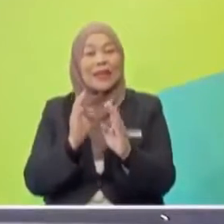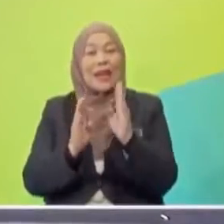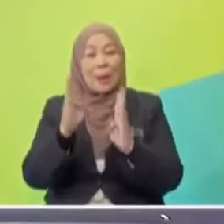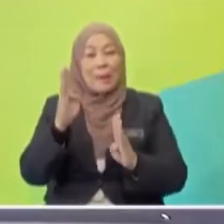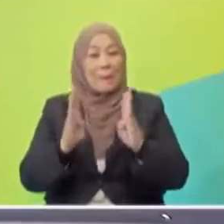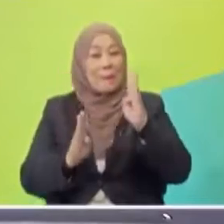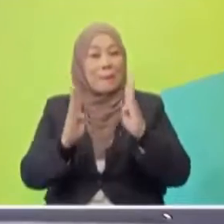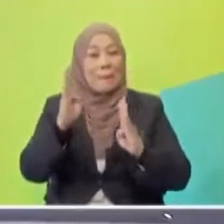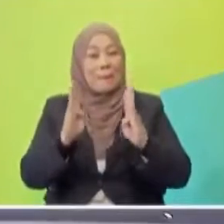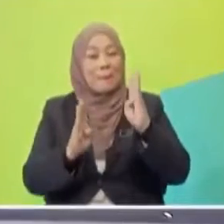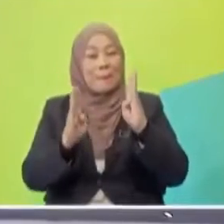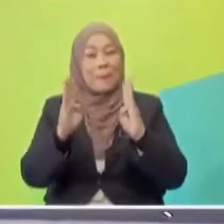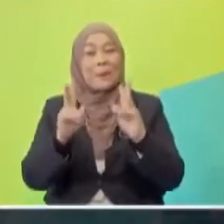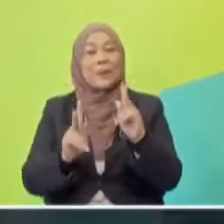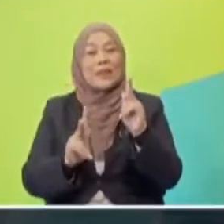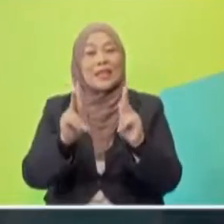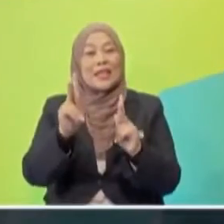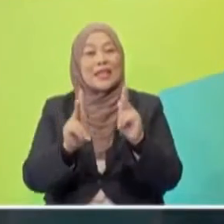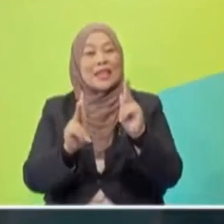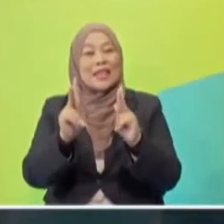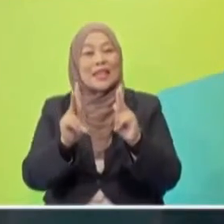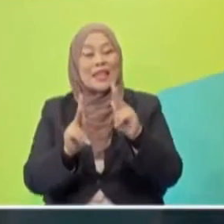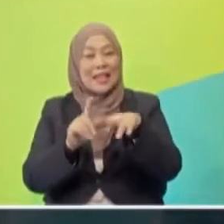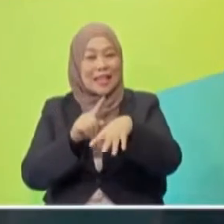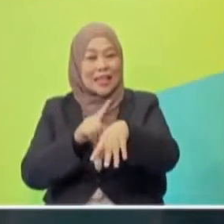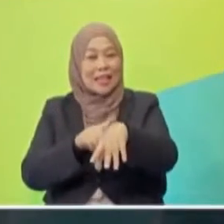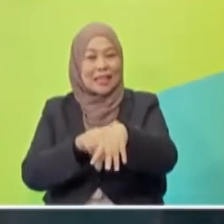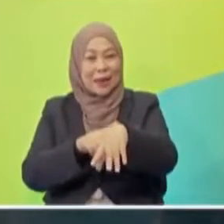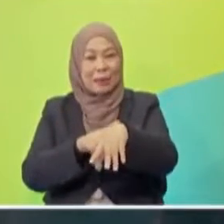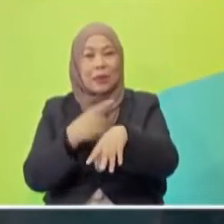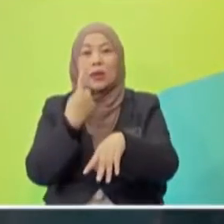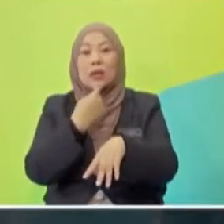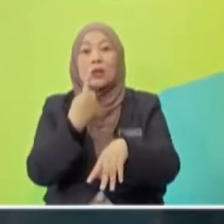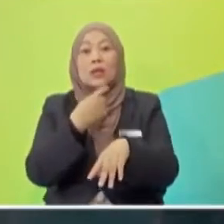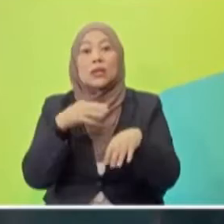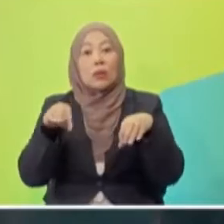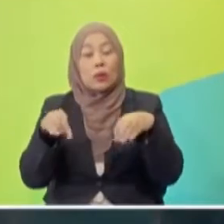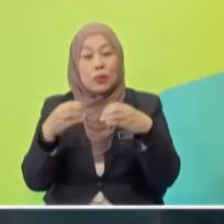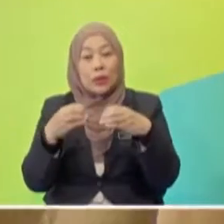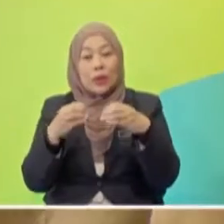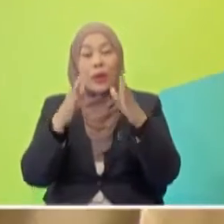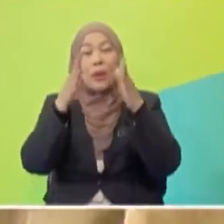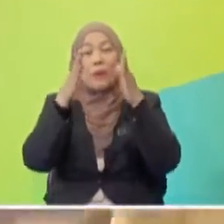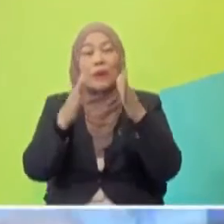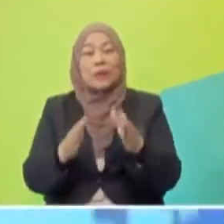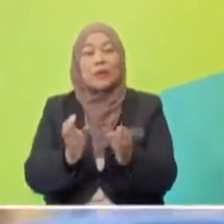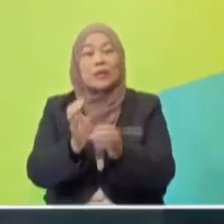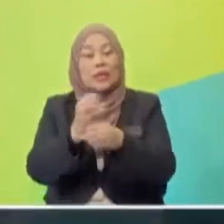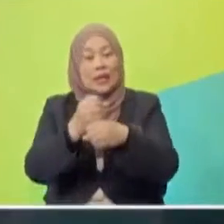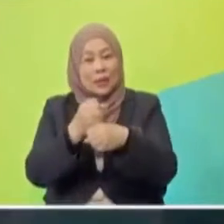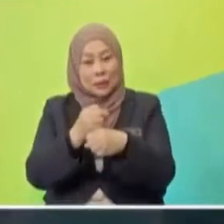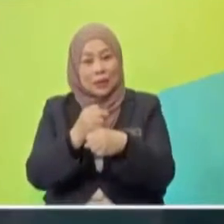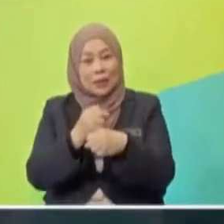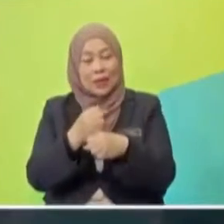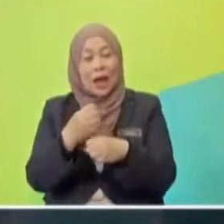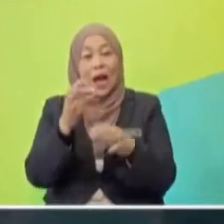itu adalah ciptaan manusia itu yang kita jadi benda-benda yang kita adalah bentuk yang bukan